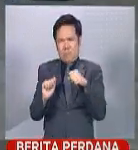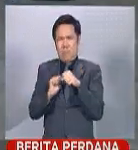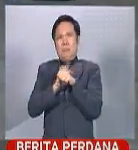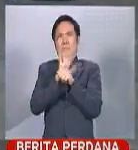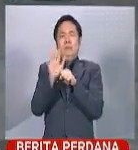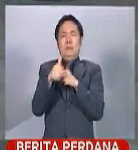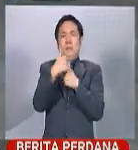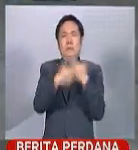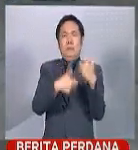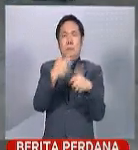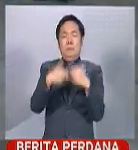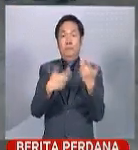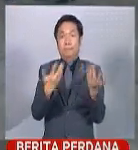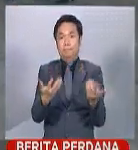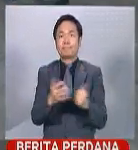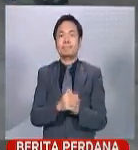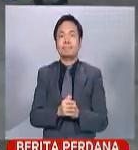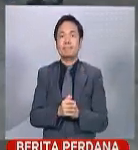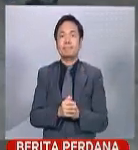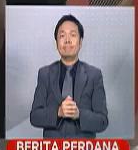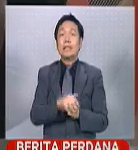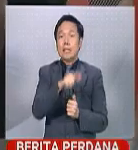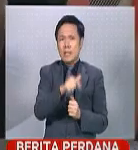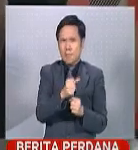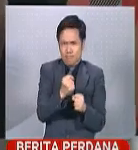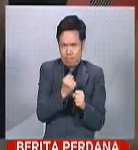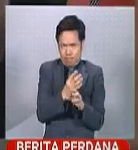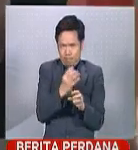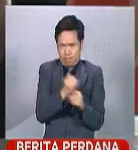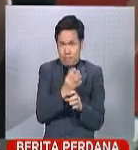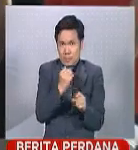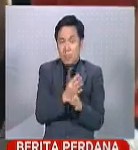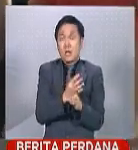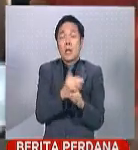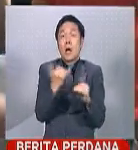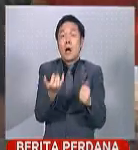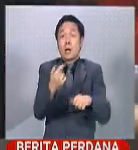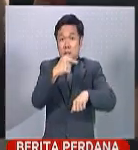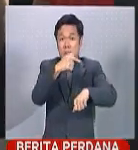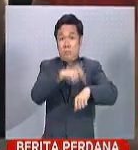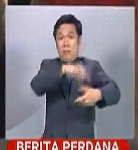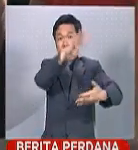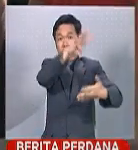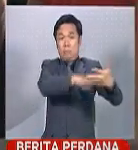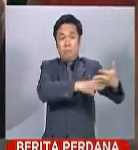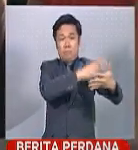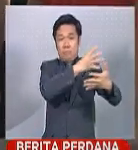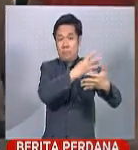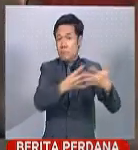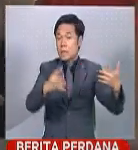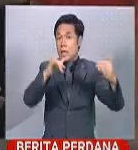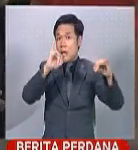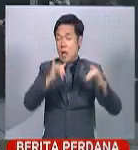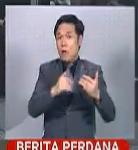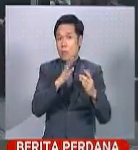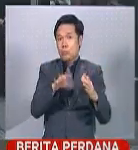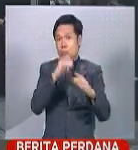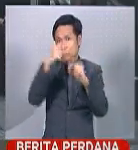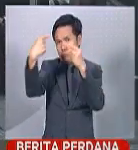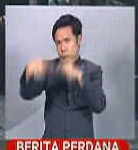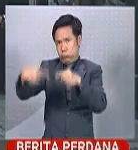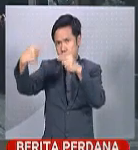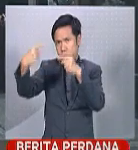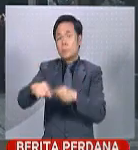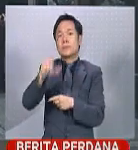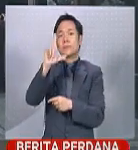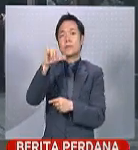wabak covid-19 namun dia akan mencuba sebaik mungkin untuk membahagikan masa sebaik sahaja saingan Liga Malaysia kembali